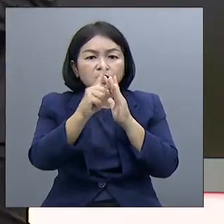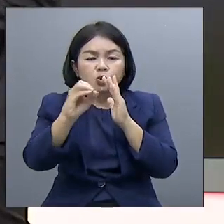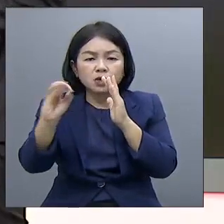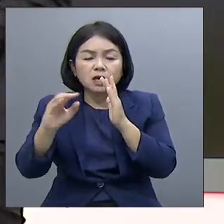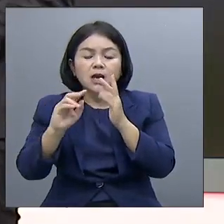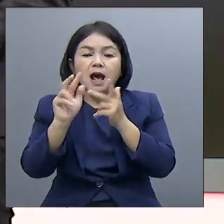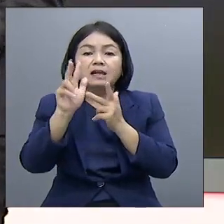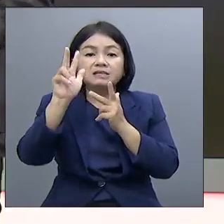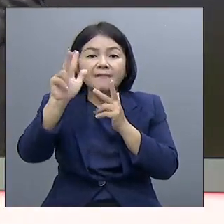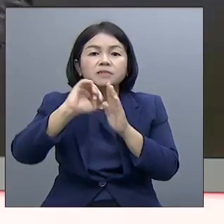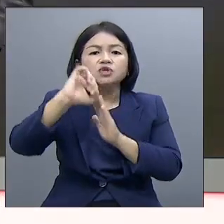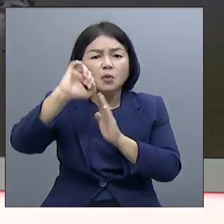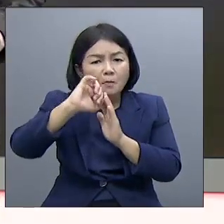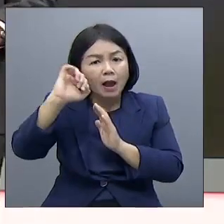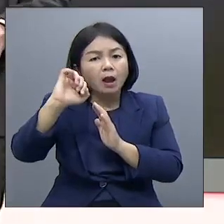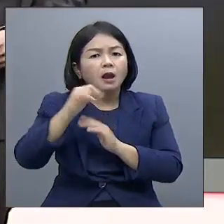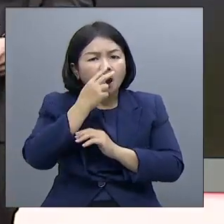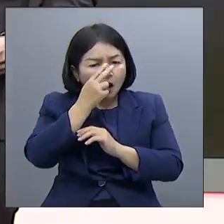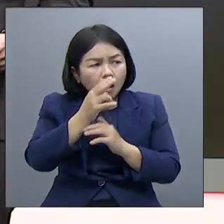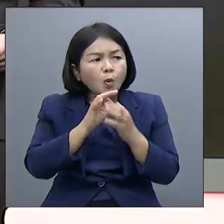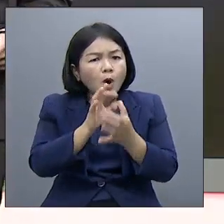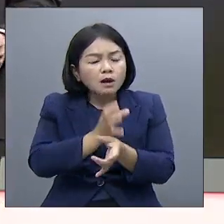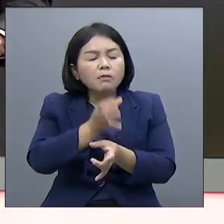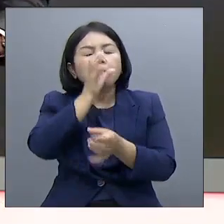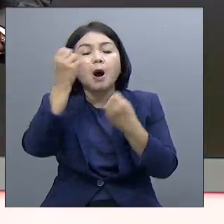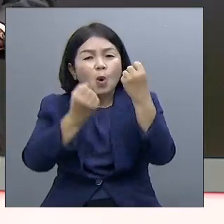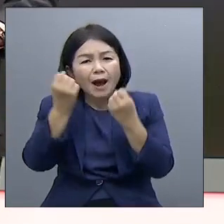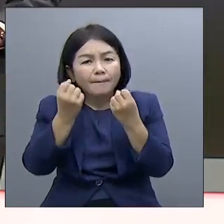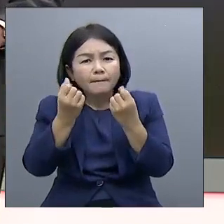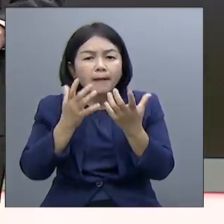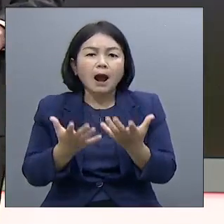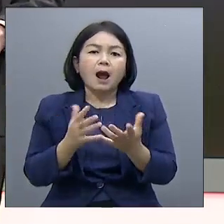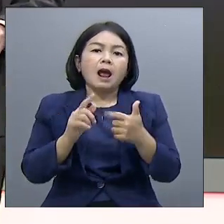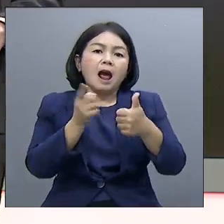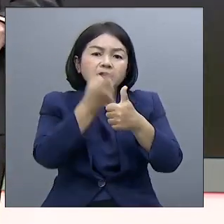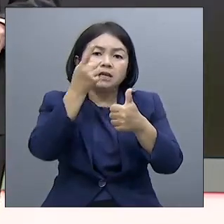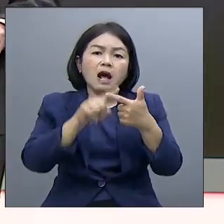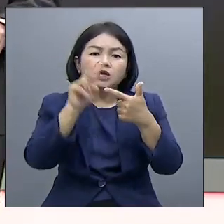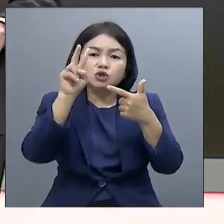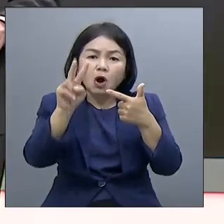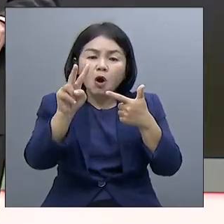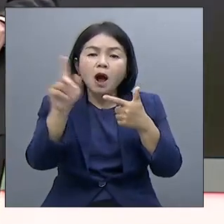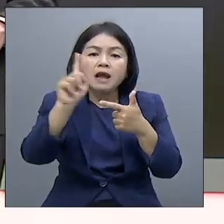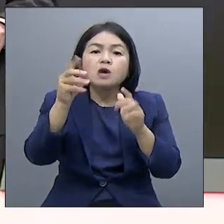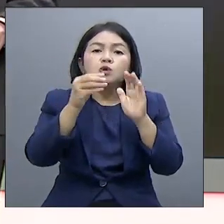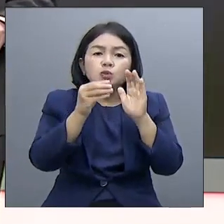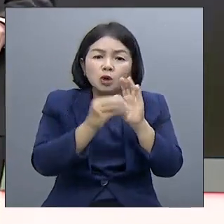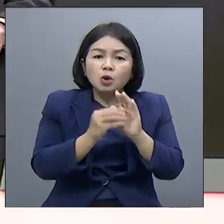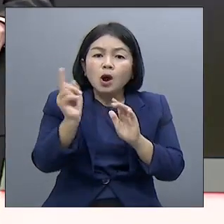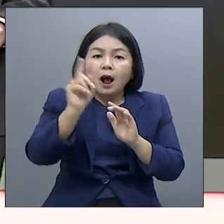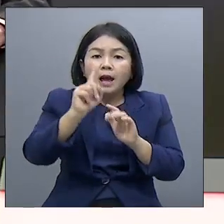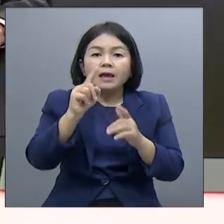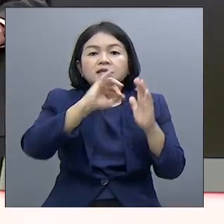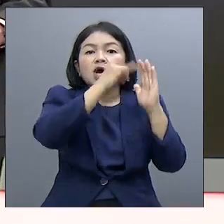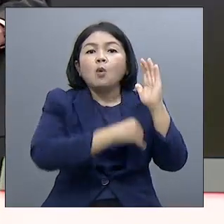ใหม่คุณผู้ชมครับน่าเป็นห่วงมากเพราะอะไรรู้ไหมครับ3พื้นที่นี้อย่างอันดับ1กับอันดับ2อยู่ในพื้นที่นำร่อง5